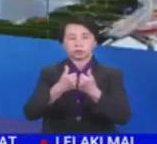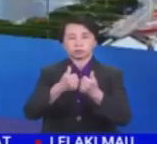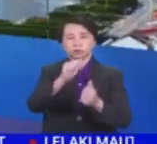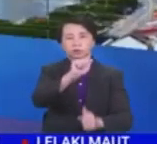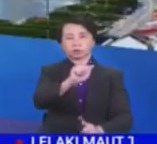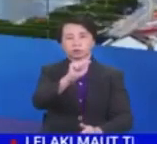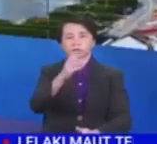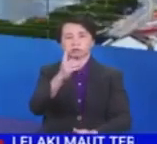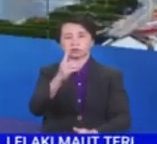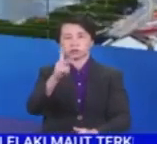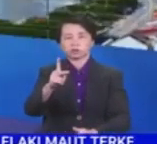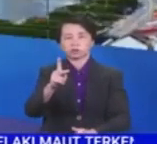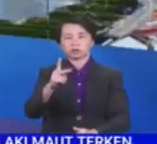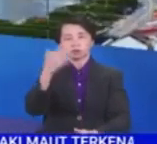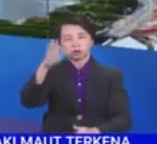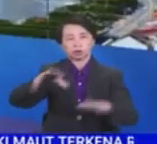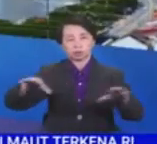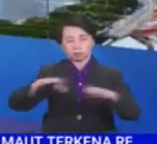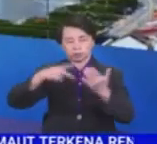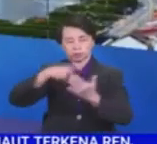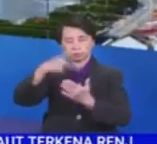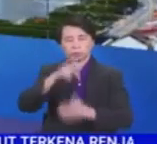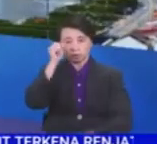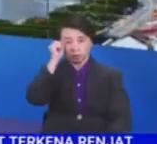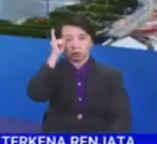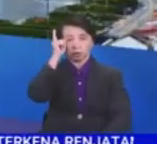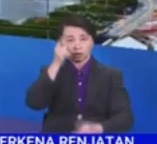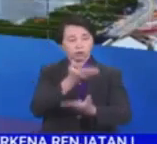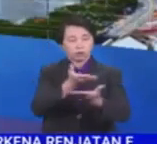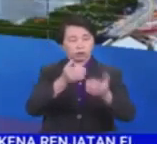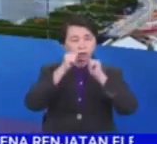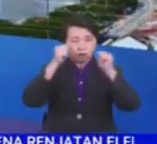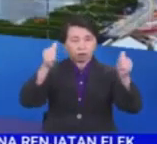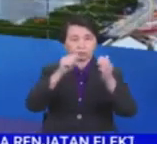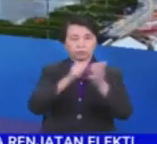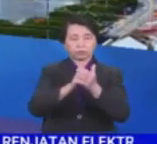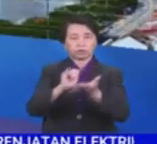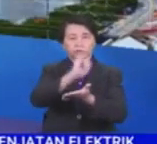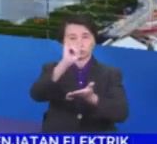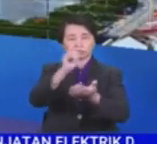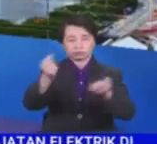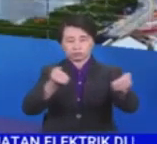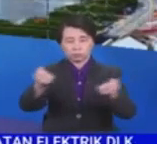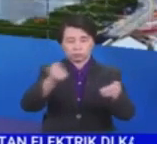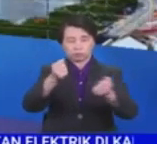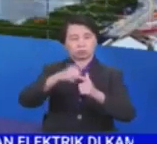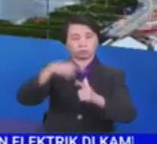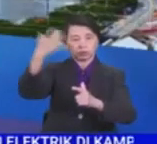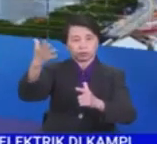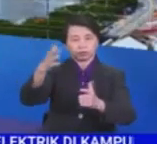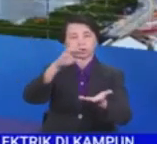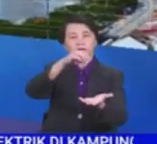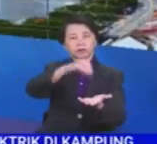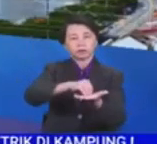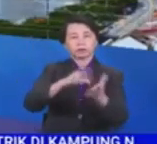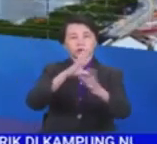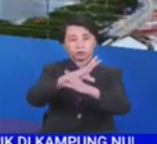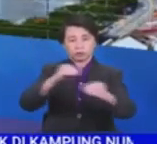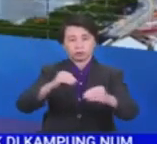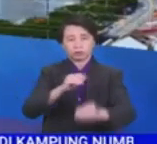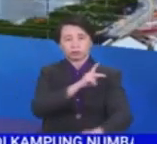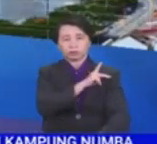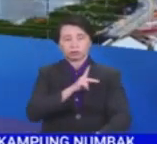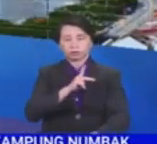ada kebangsaan edka melaksanakan program kesedaran awam di cut memandu Bermuda bulan depan this Rawa ketopong Arai